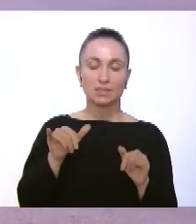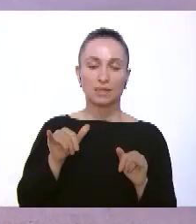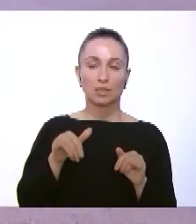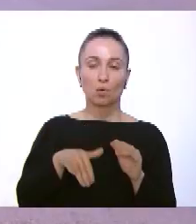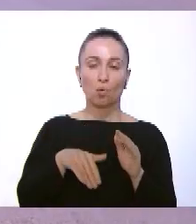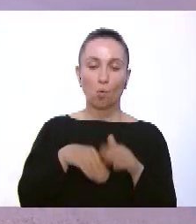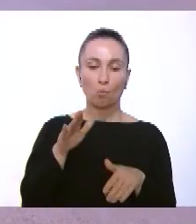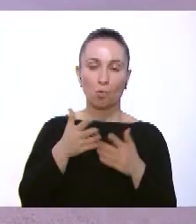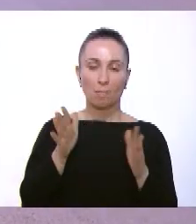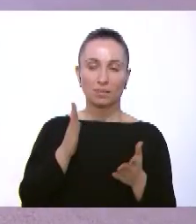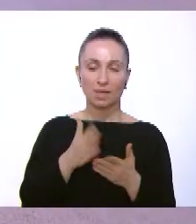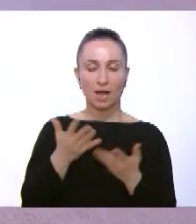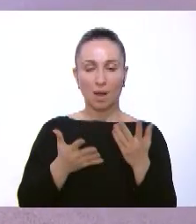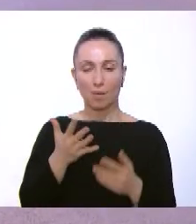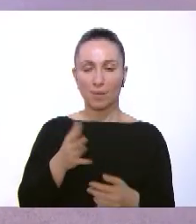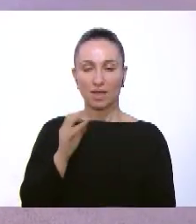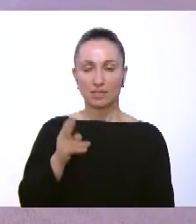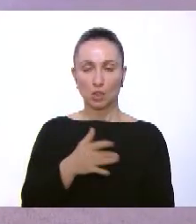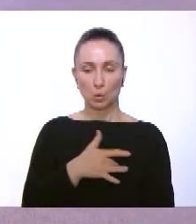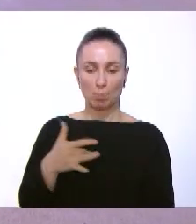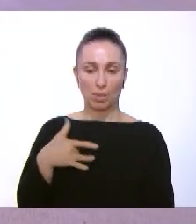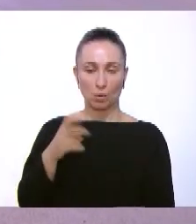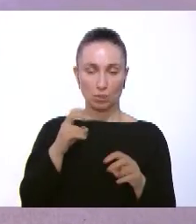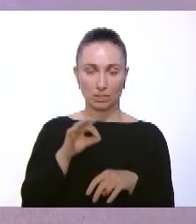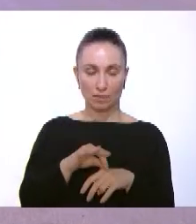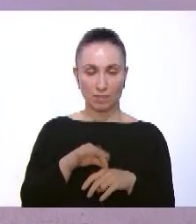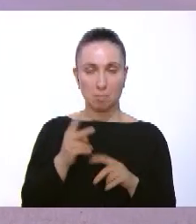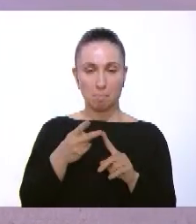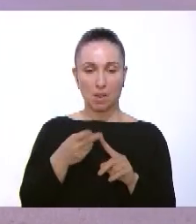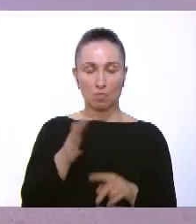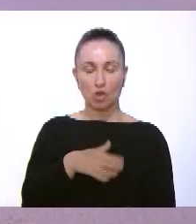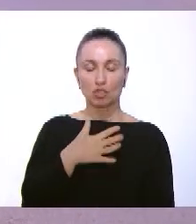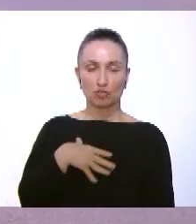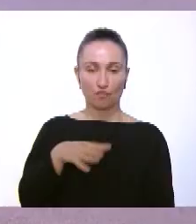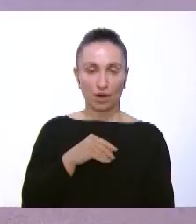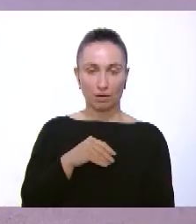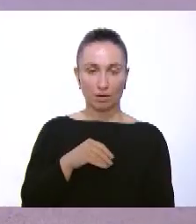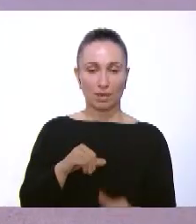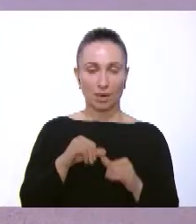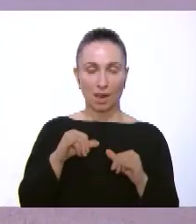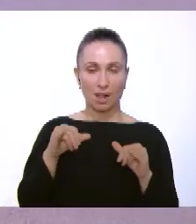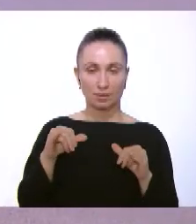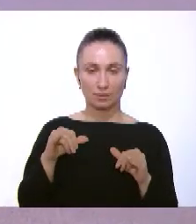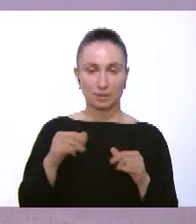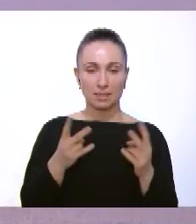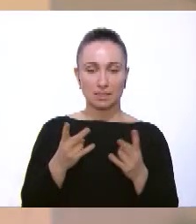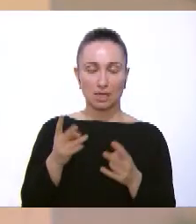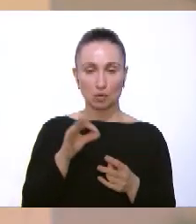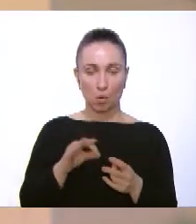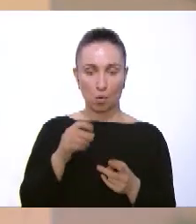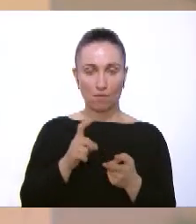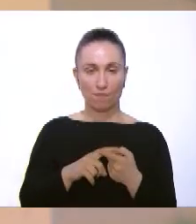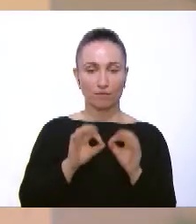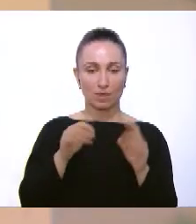უფრო მეტია ალბათობა და რისკი ტუბერკულოზის დაავადებით. მეორეს მხრივ, ჩვენ რადგან იმ გაზრდილ პროფილურ საჭიროებებზე